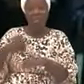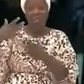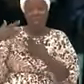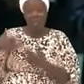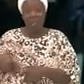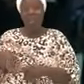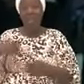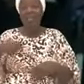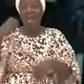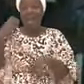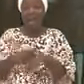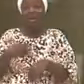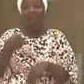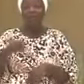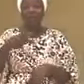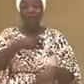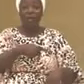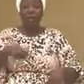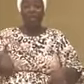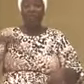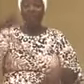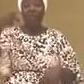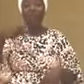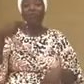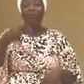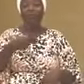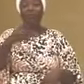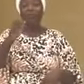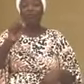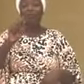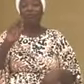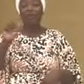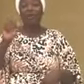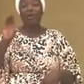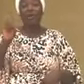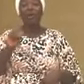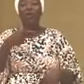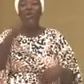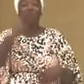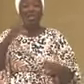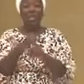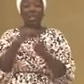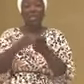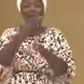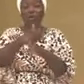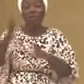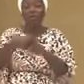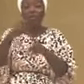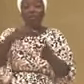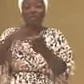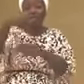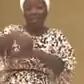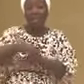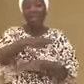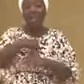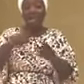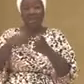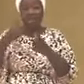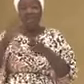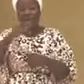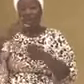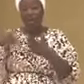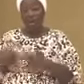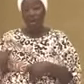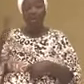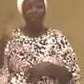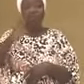le cas de farah où il va ôter de ta vie ce soir et ensuite tu auras ton coeur